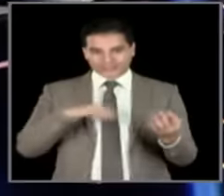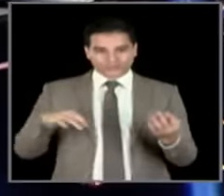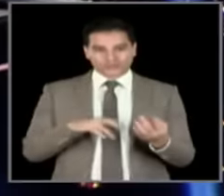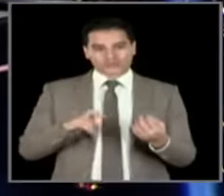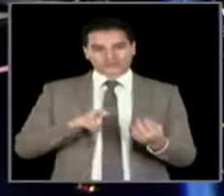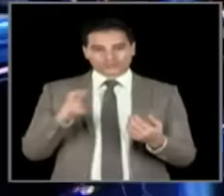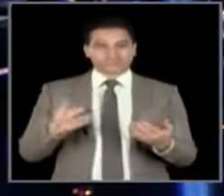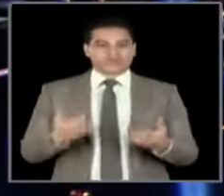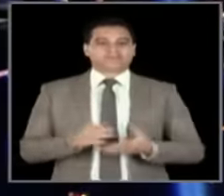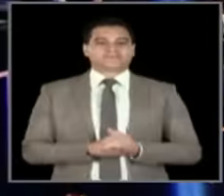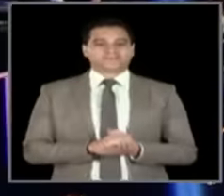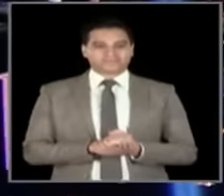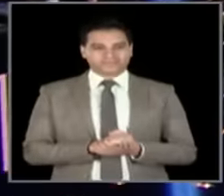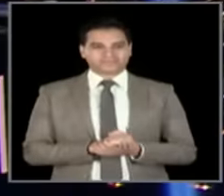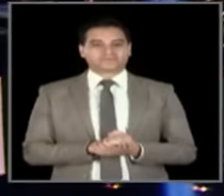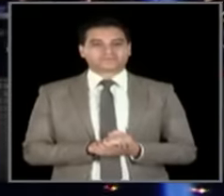هو